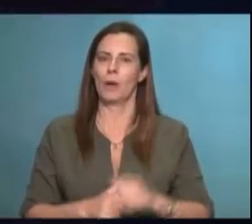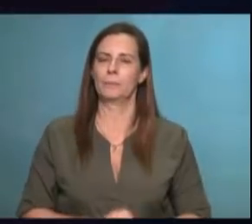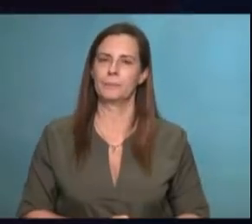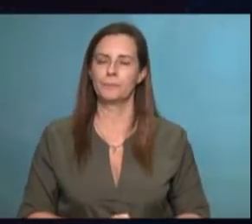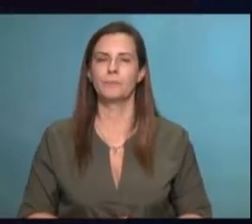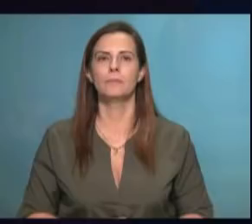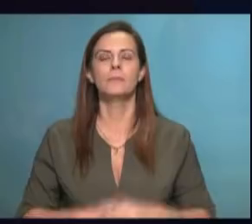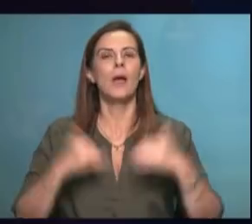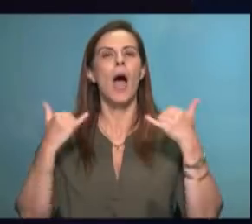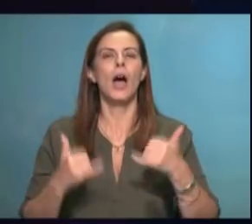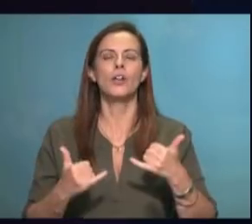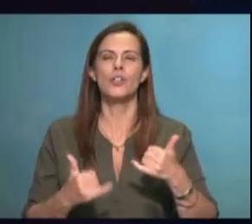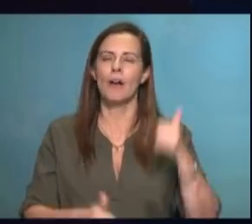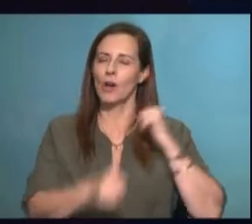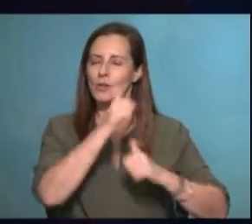עכשיו נחזור אחורה.